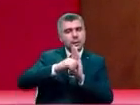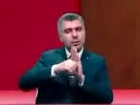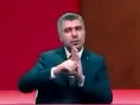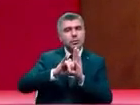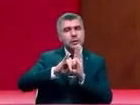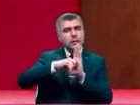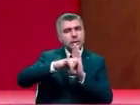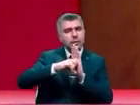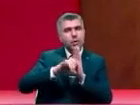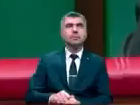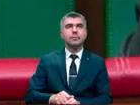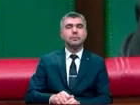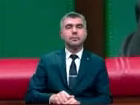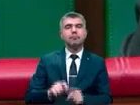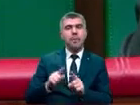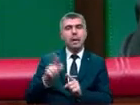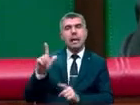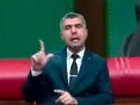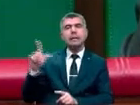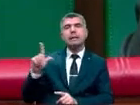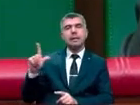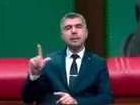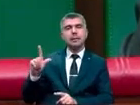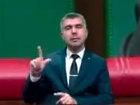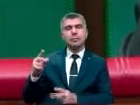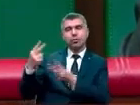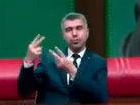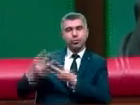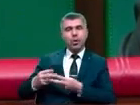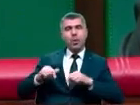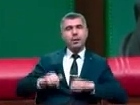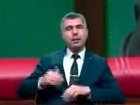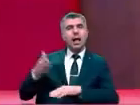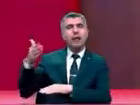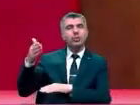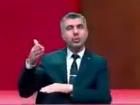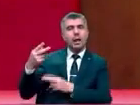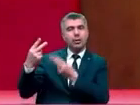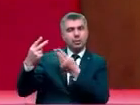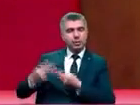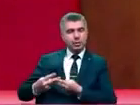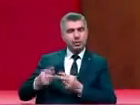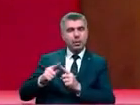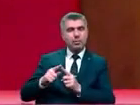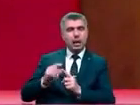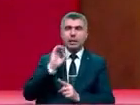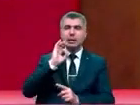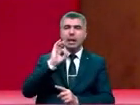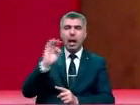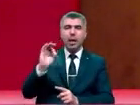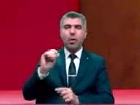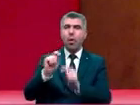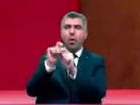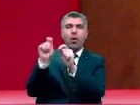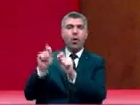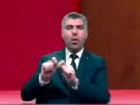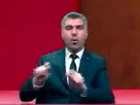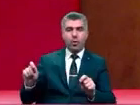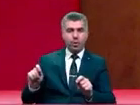اليوم من انطلاقا من يوم الاثنين الماضي كذلك ما نعلقوش، لأن هذا حق سيادي، لأن هذه